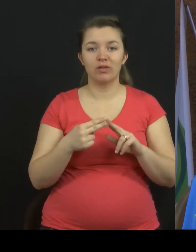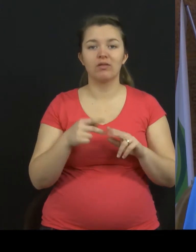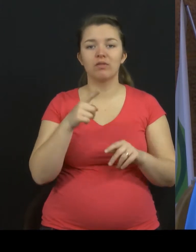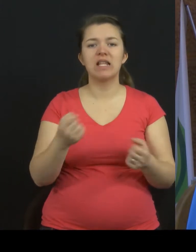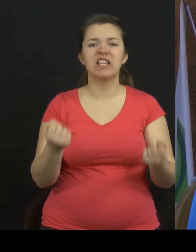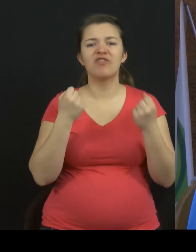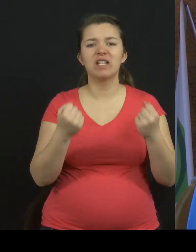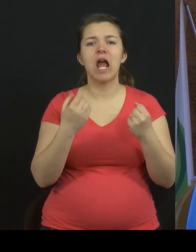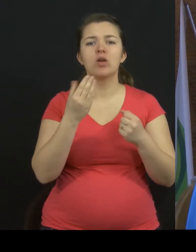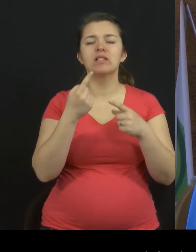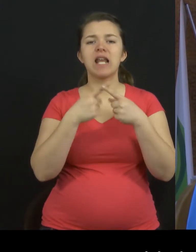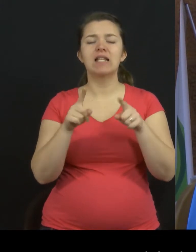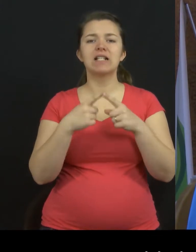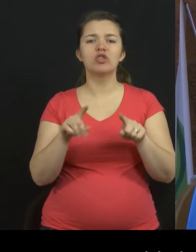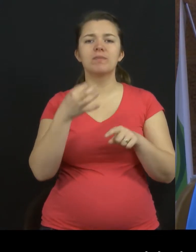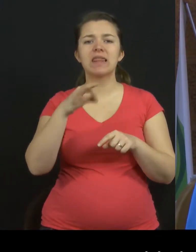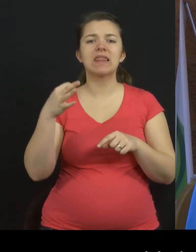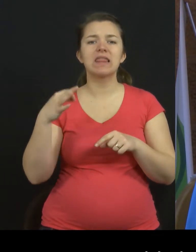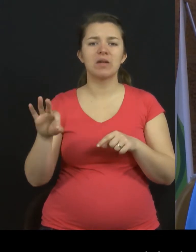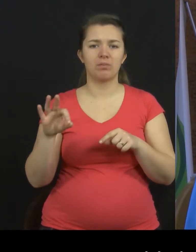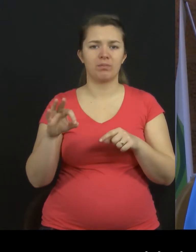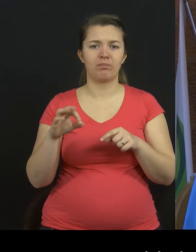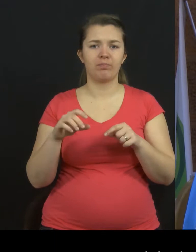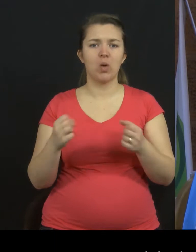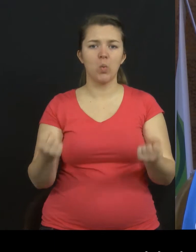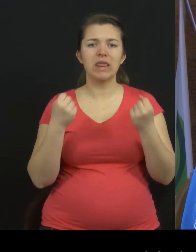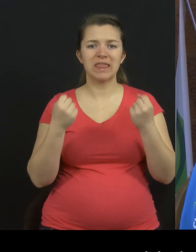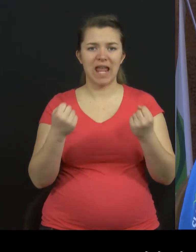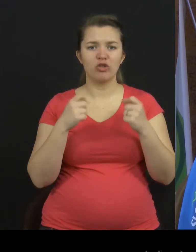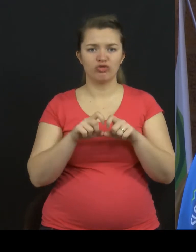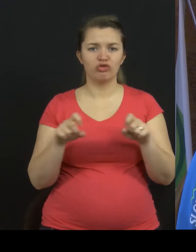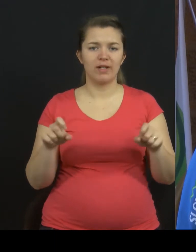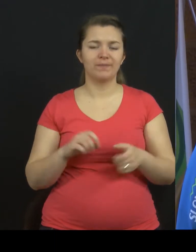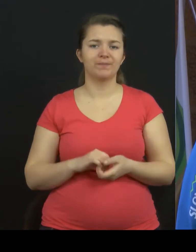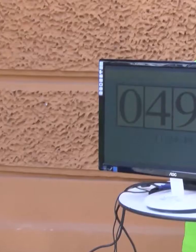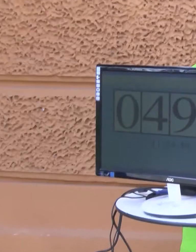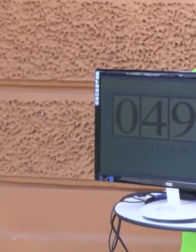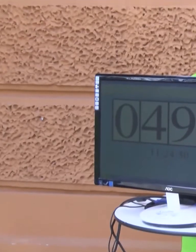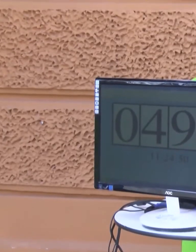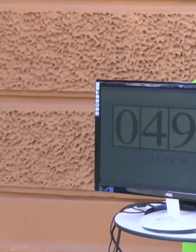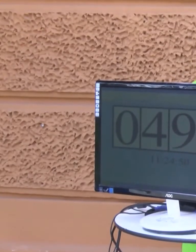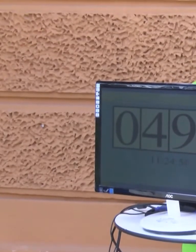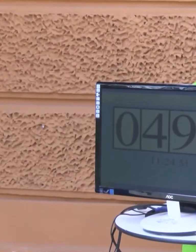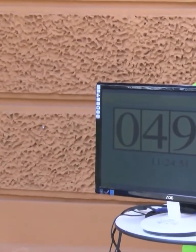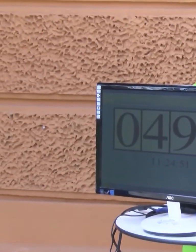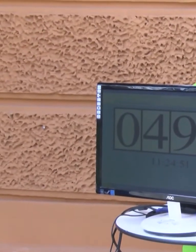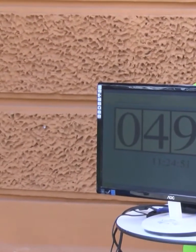drugačen način, da dvigajo z različnimi tipi utežmi.